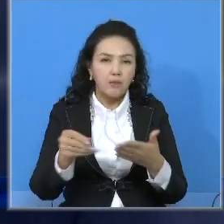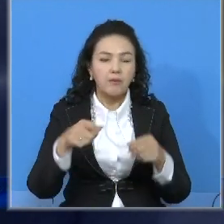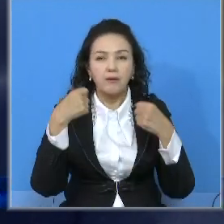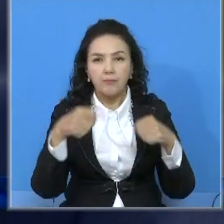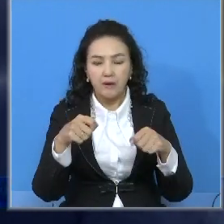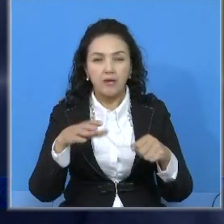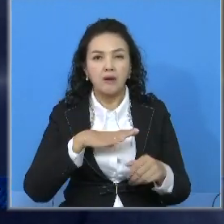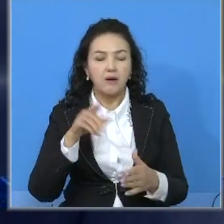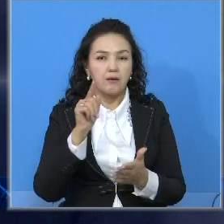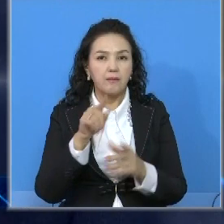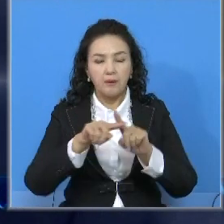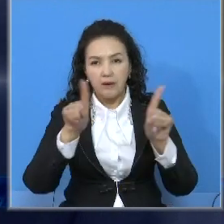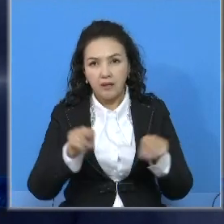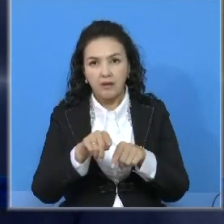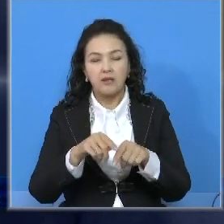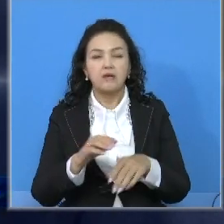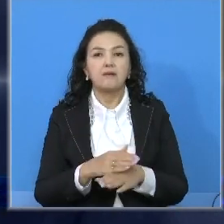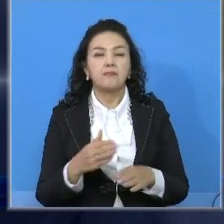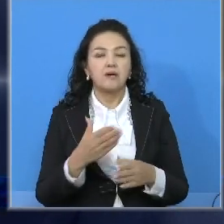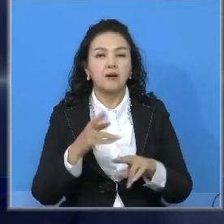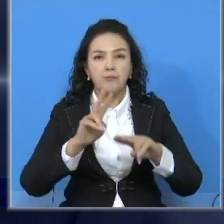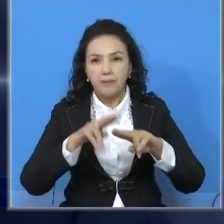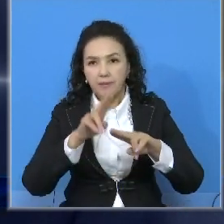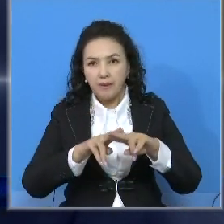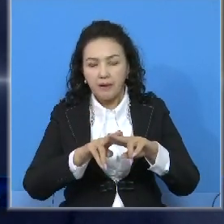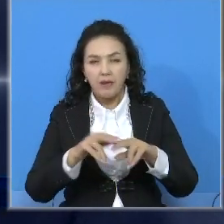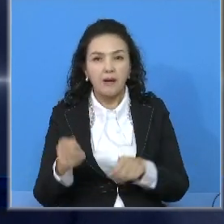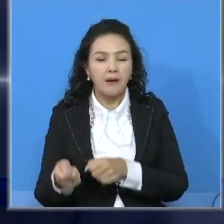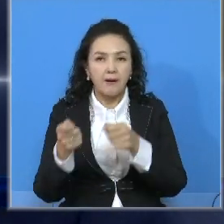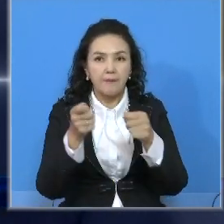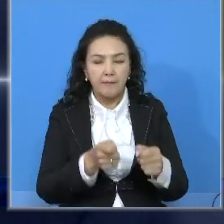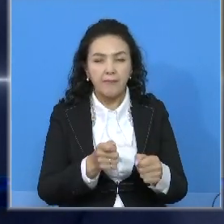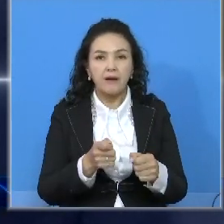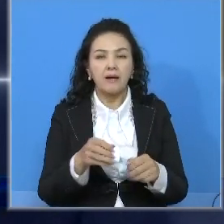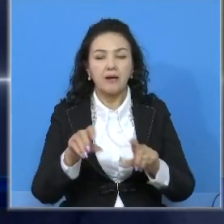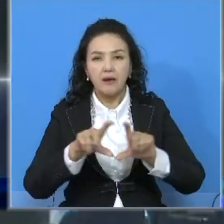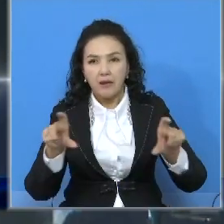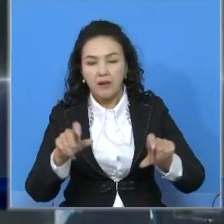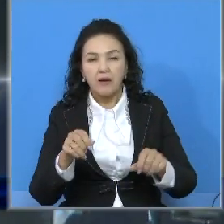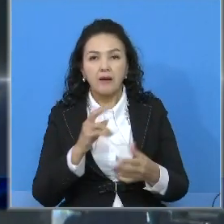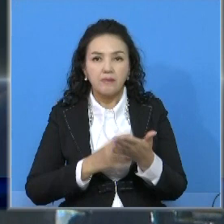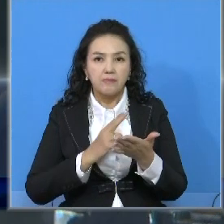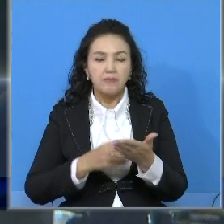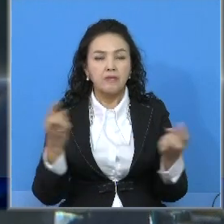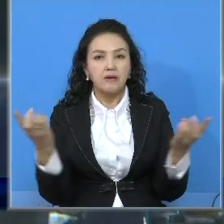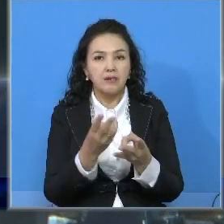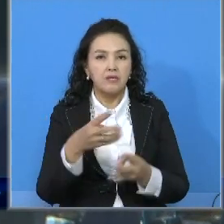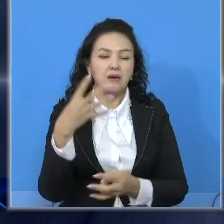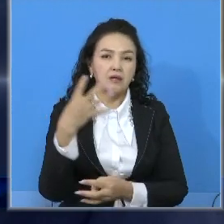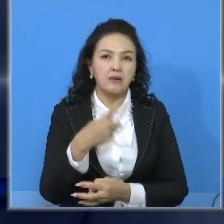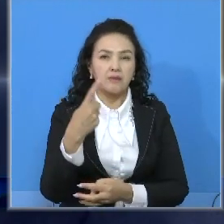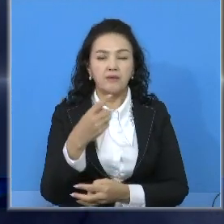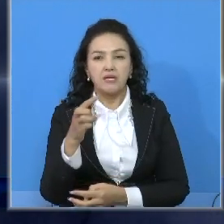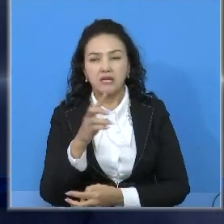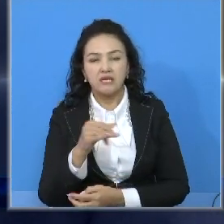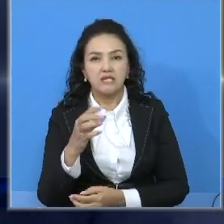керек, сатылған және техпаспорт болу керек. Со бойынша апарып кедендік рәсімдеу орталығынан рәсімдеу керек. 41-ші